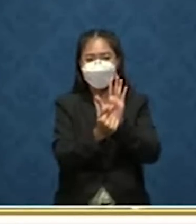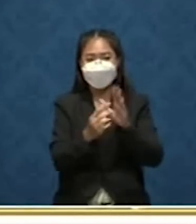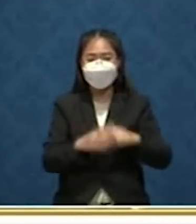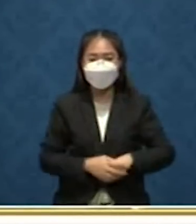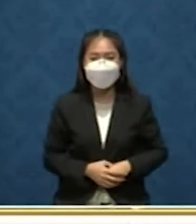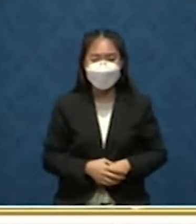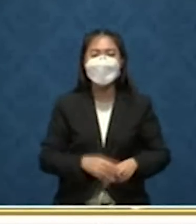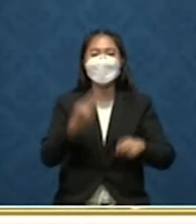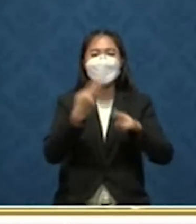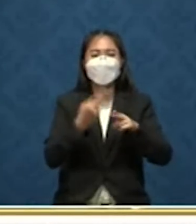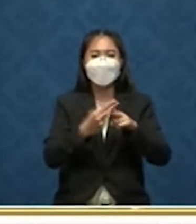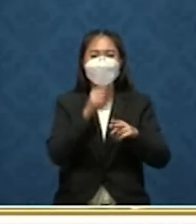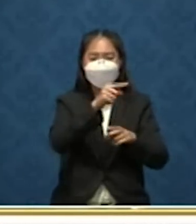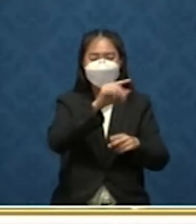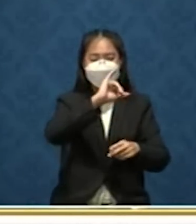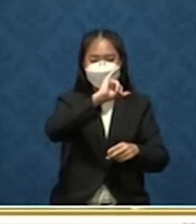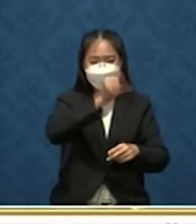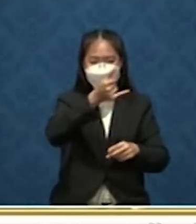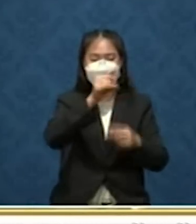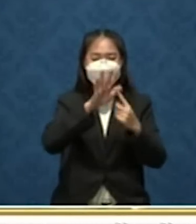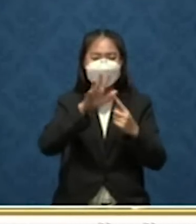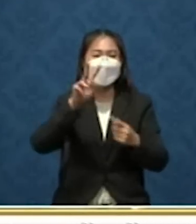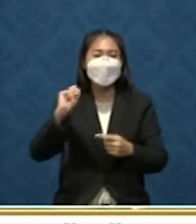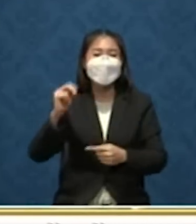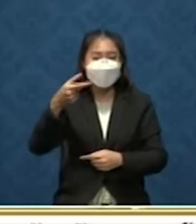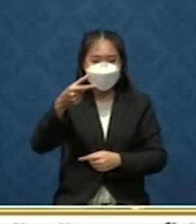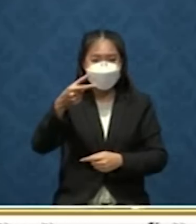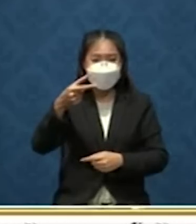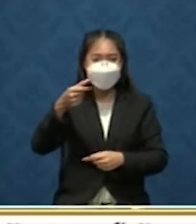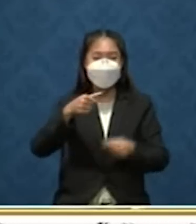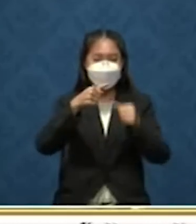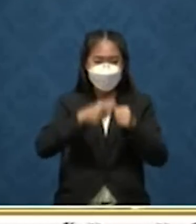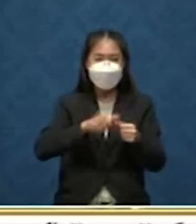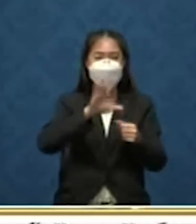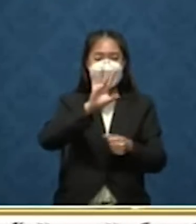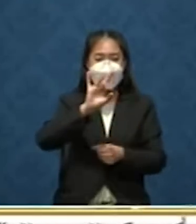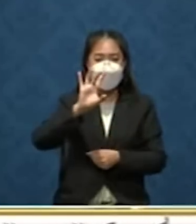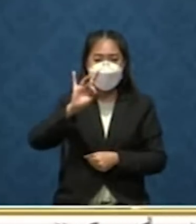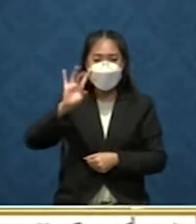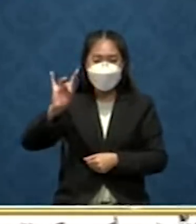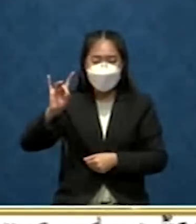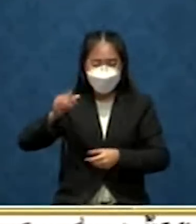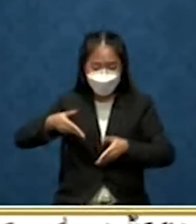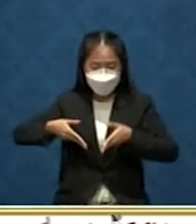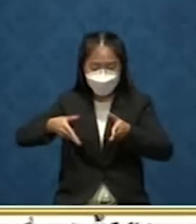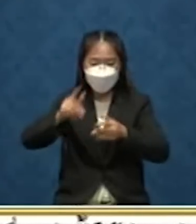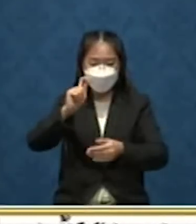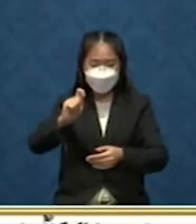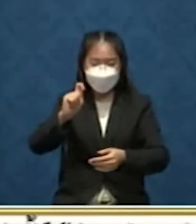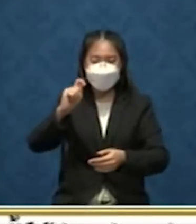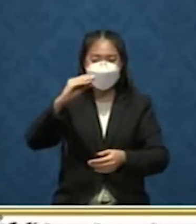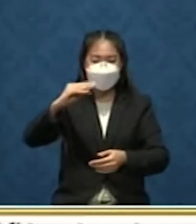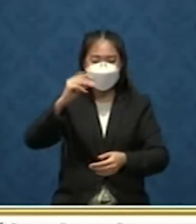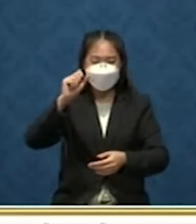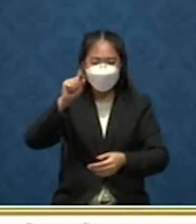ในจางเกียนฟู ที่อยู่ 888 ถนนอโสกดิแดงในเฉินฝึง